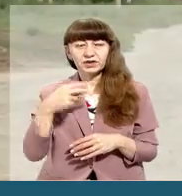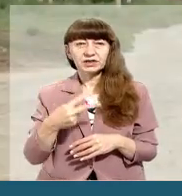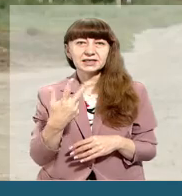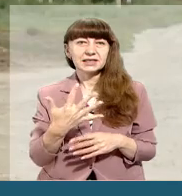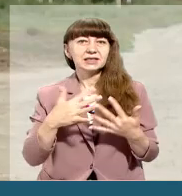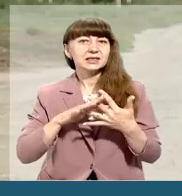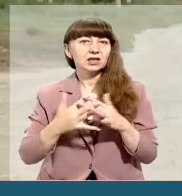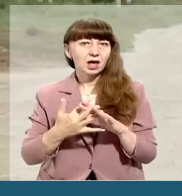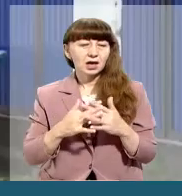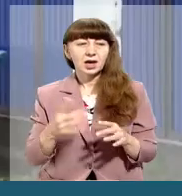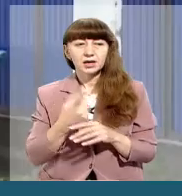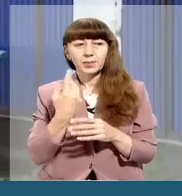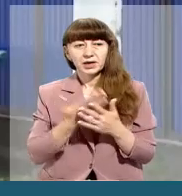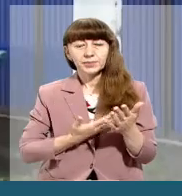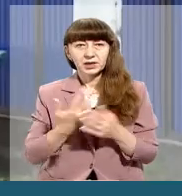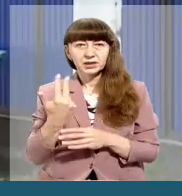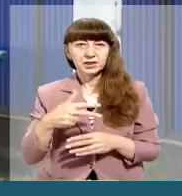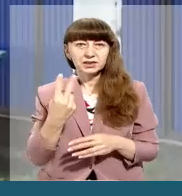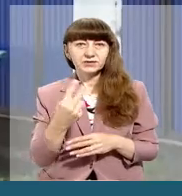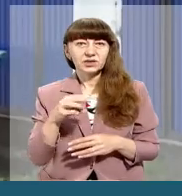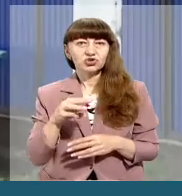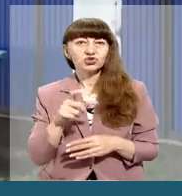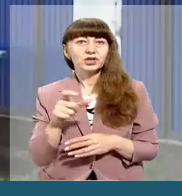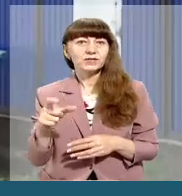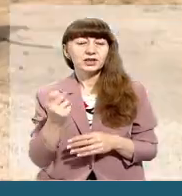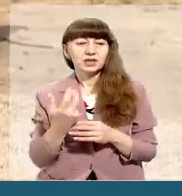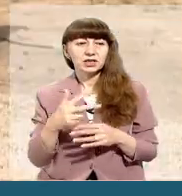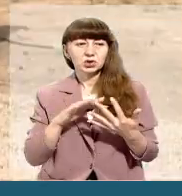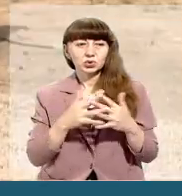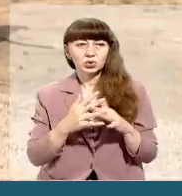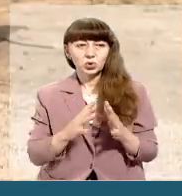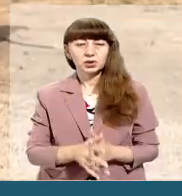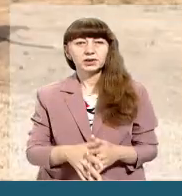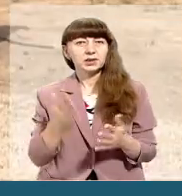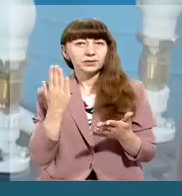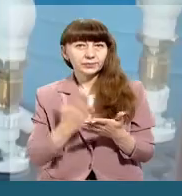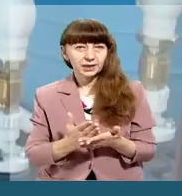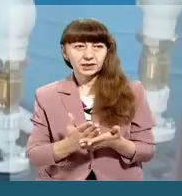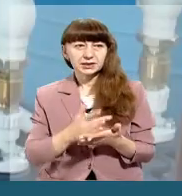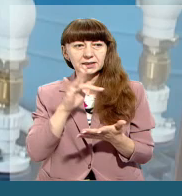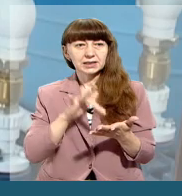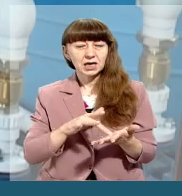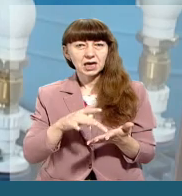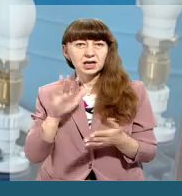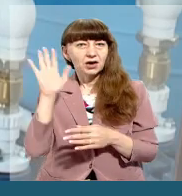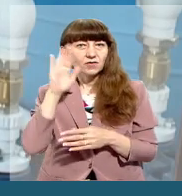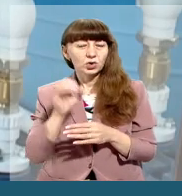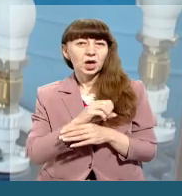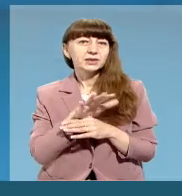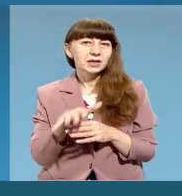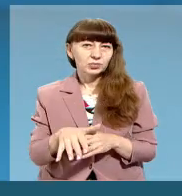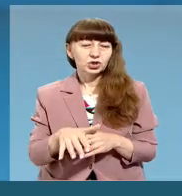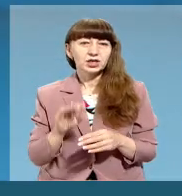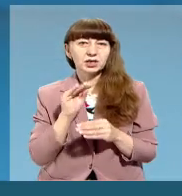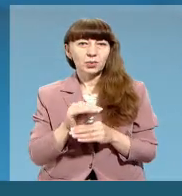23 населенных пункта, а это порядка 32 тысяч человек. В 13 населенных пунктах уже имеется централизованное водоснабжение.